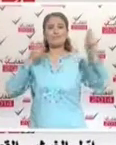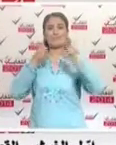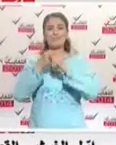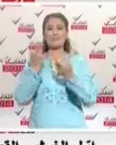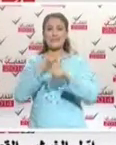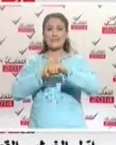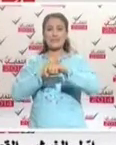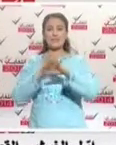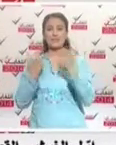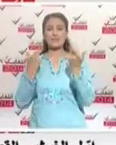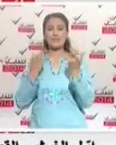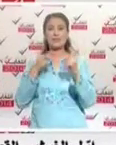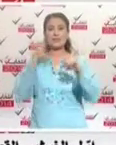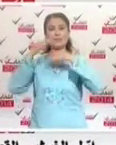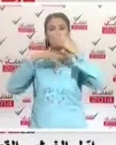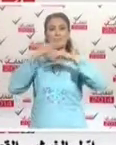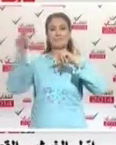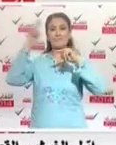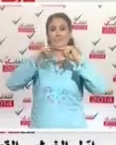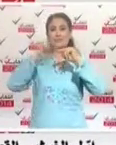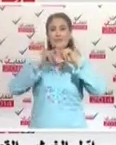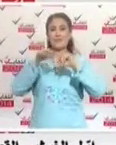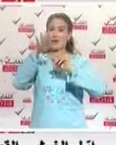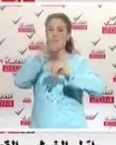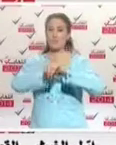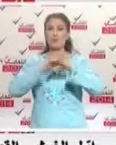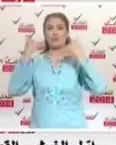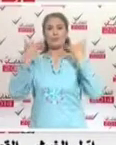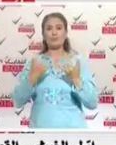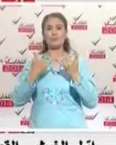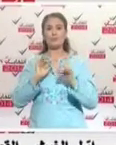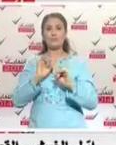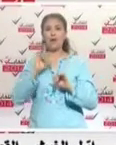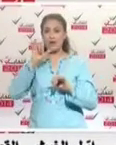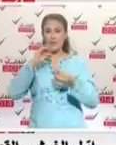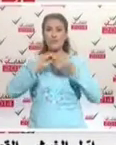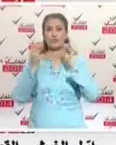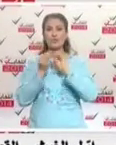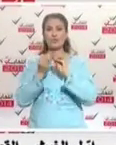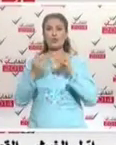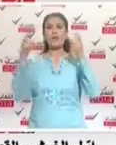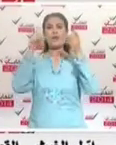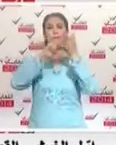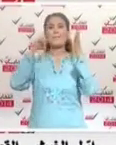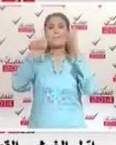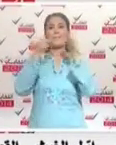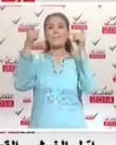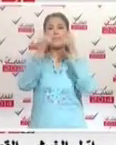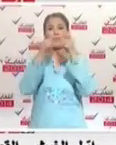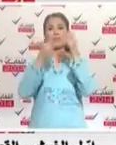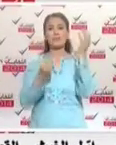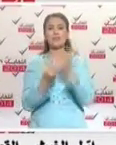نحاولوا ان نحن نعاود نقدوها البلديه ونحاولو على مشكله زايده معمل الحلفه اللي هو